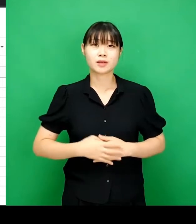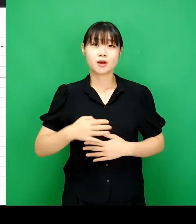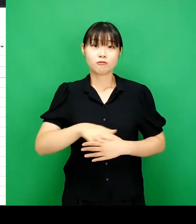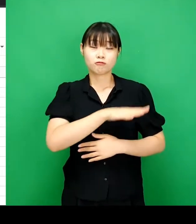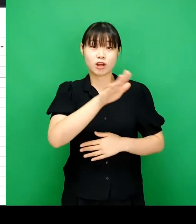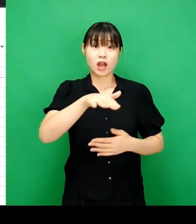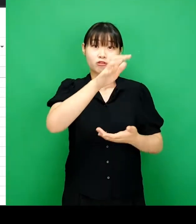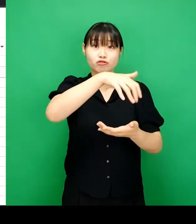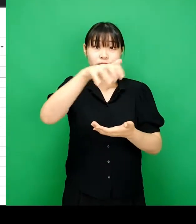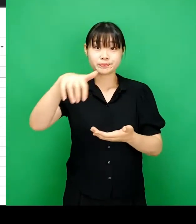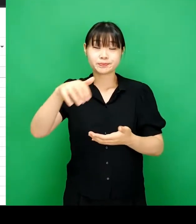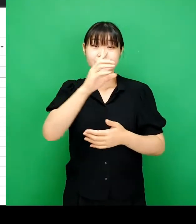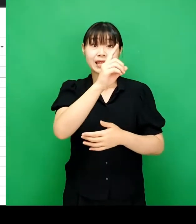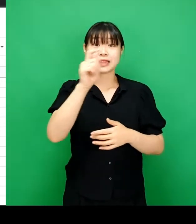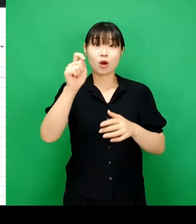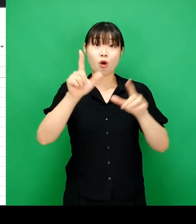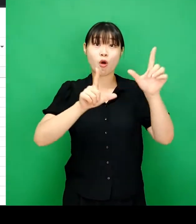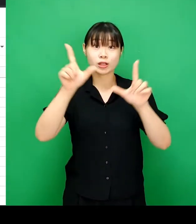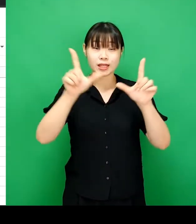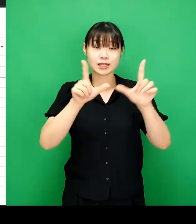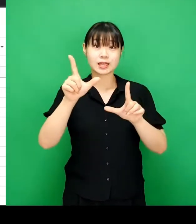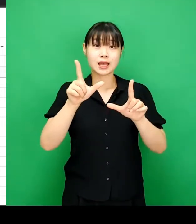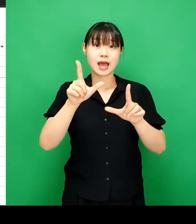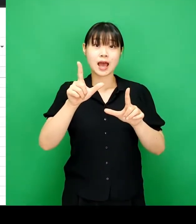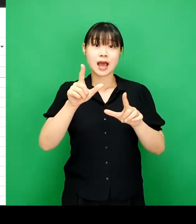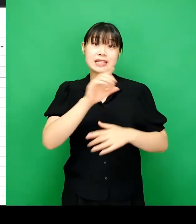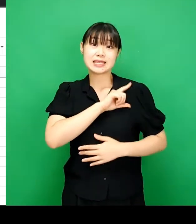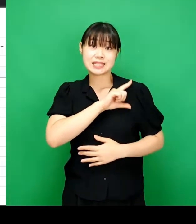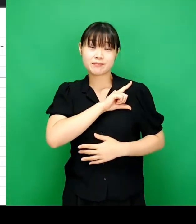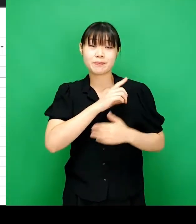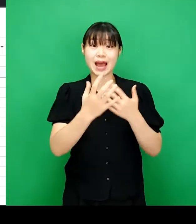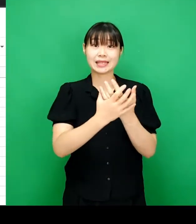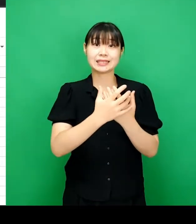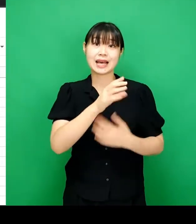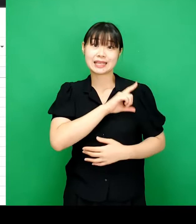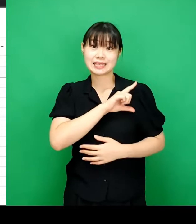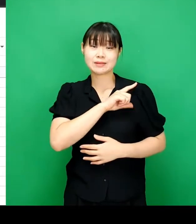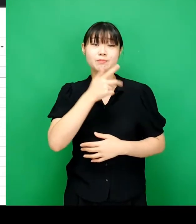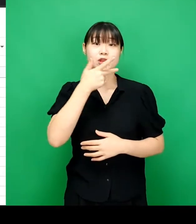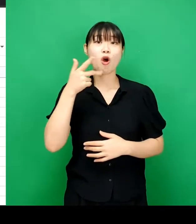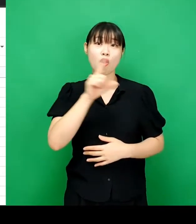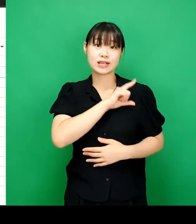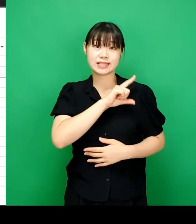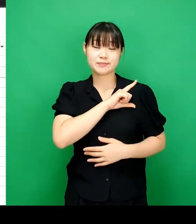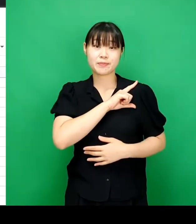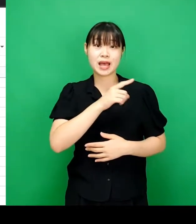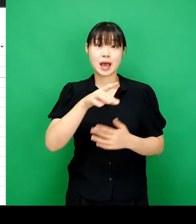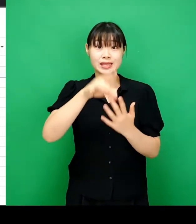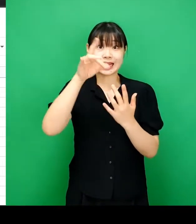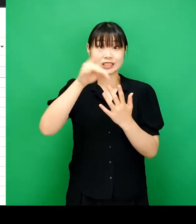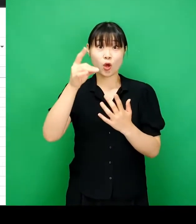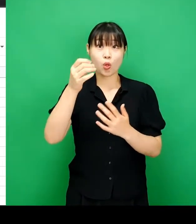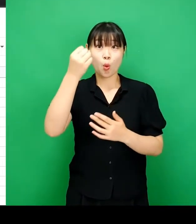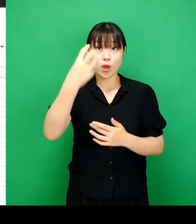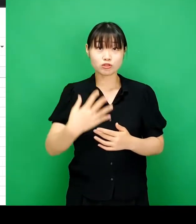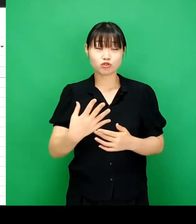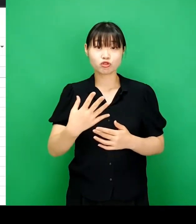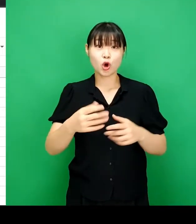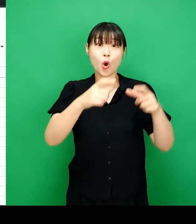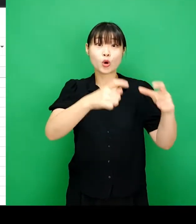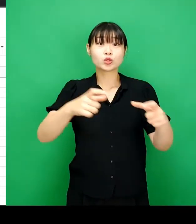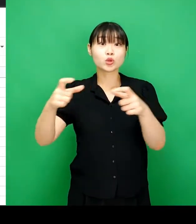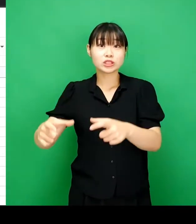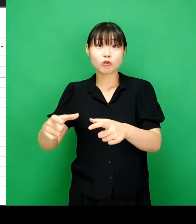우리가 수집하려는 데이터 형태는 한글 이름, 한자 이름, 영문 이름, 당선 횟수,